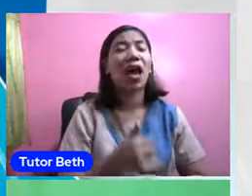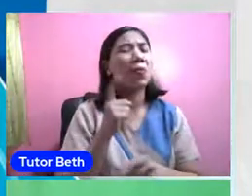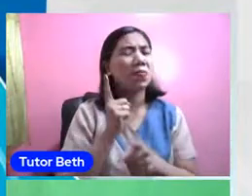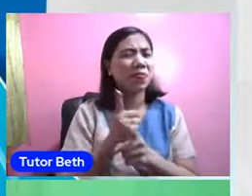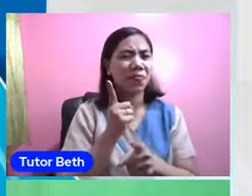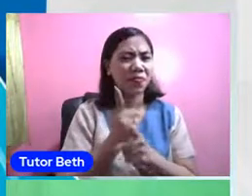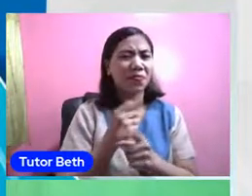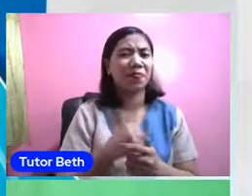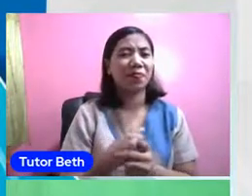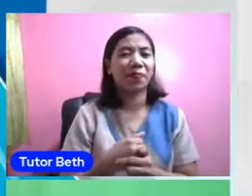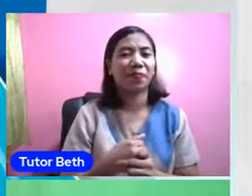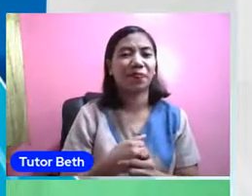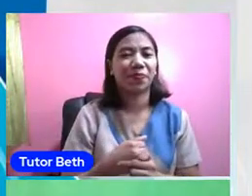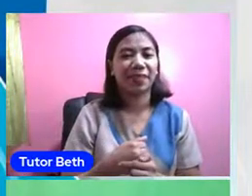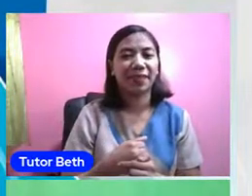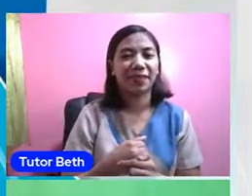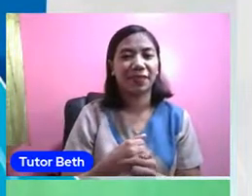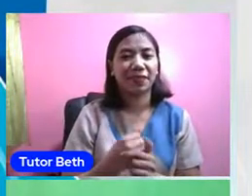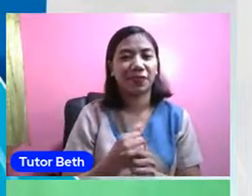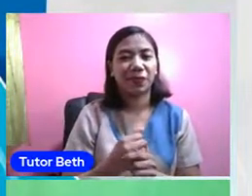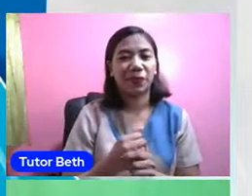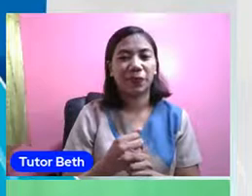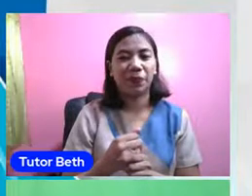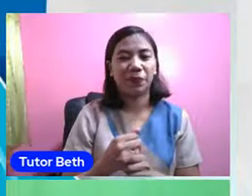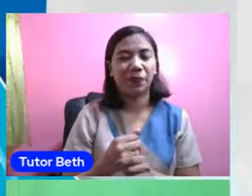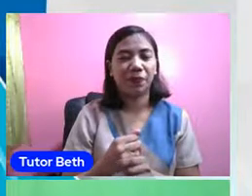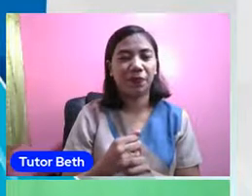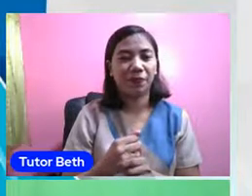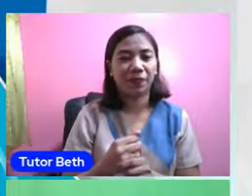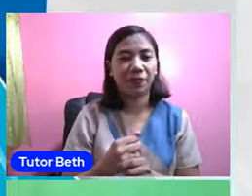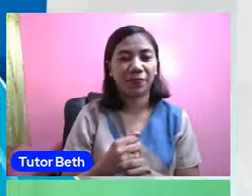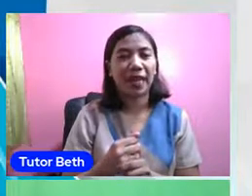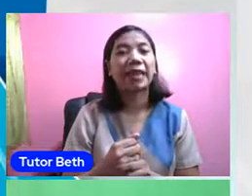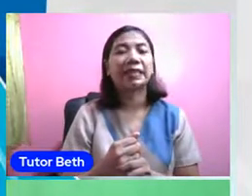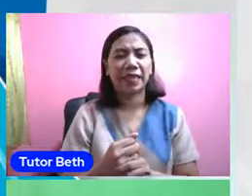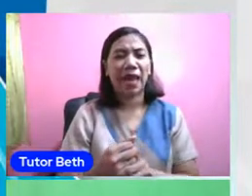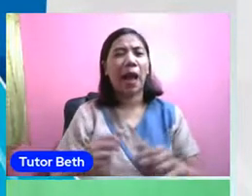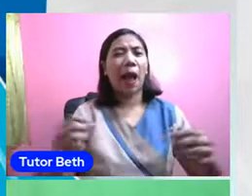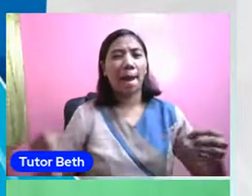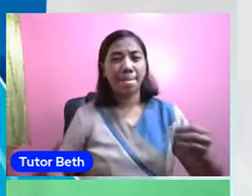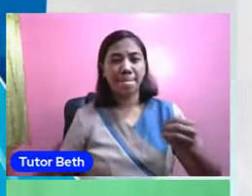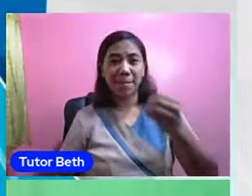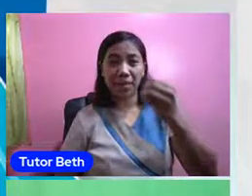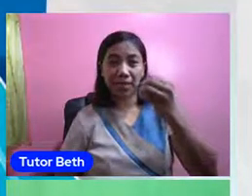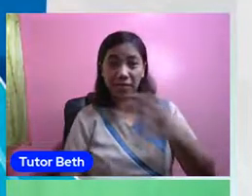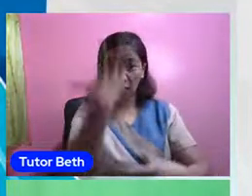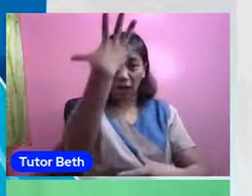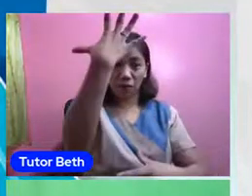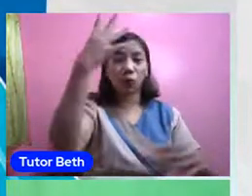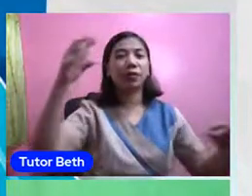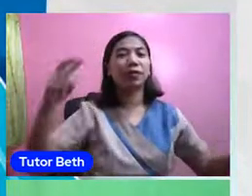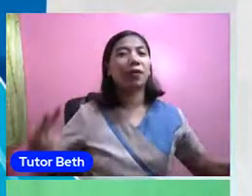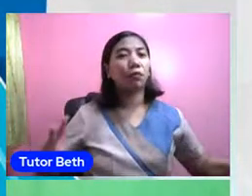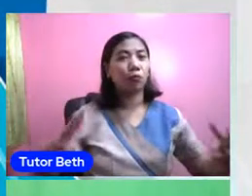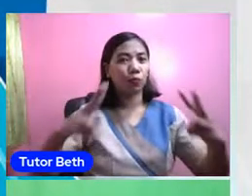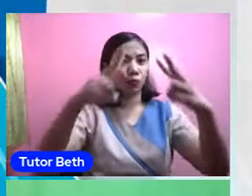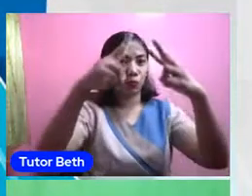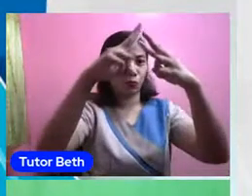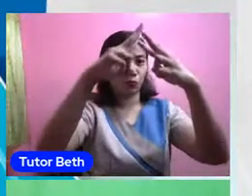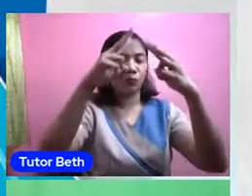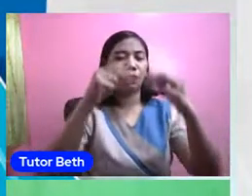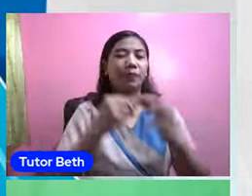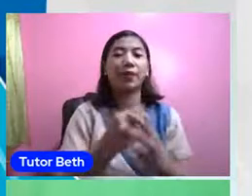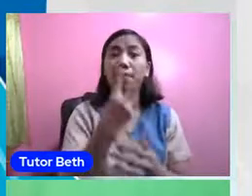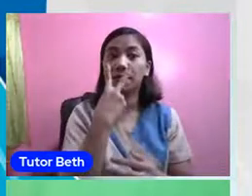Okay. Sige, tignan nga natin kung tama. Okay. Yan. Pagsabog ng vulkan. Ang